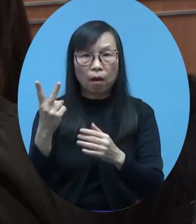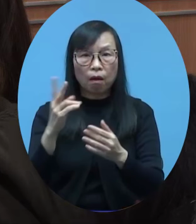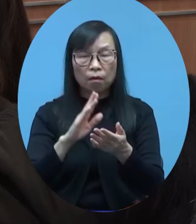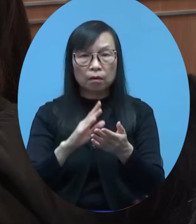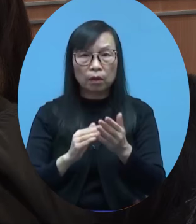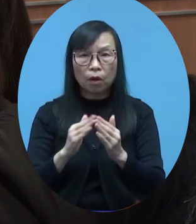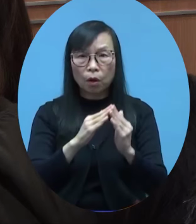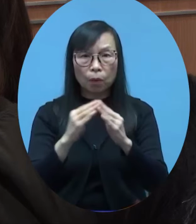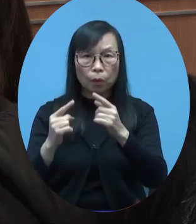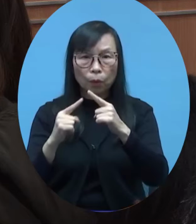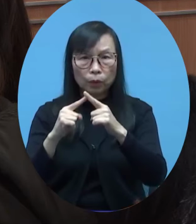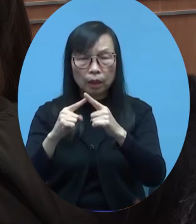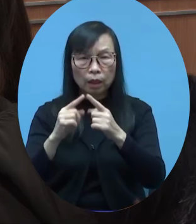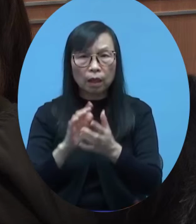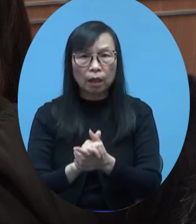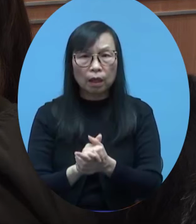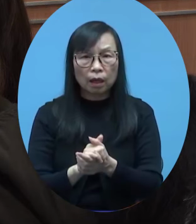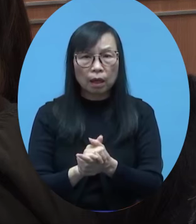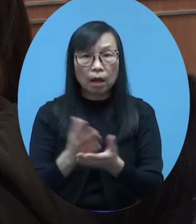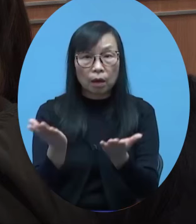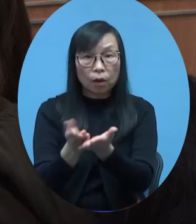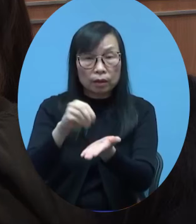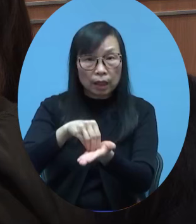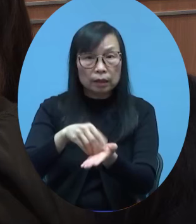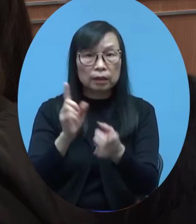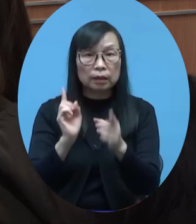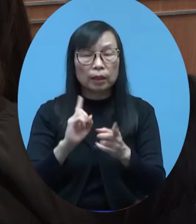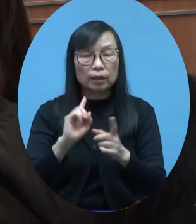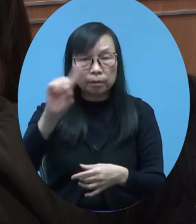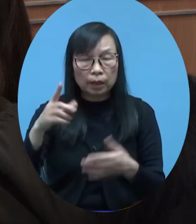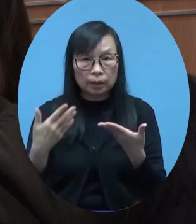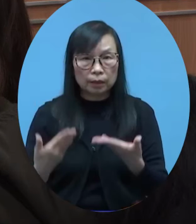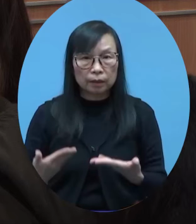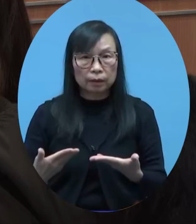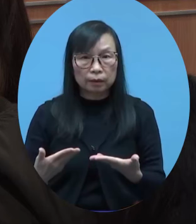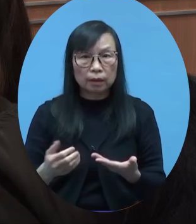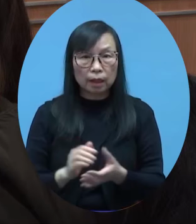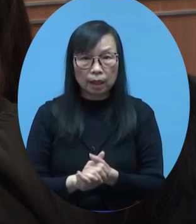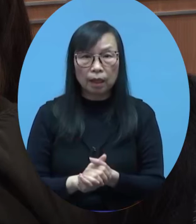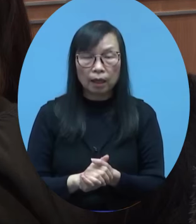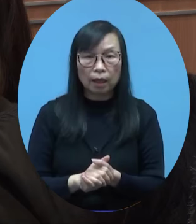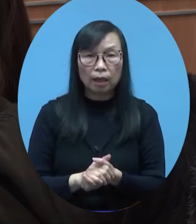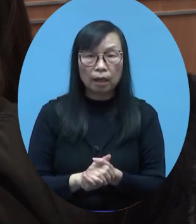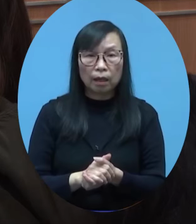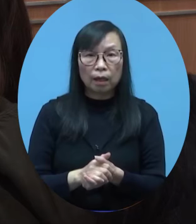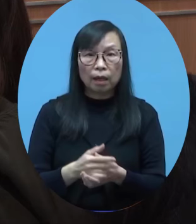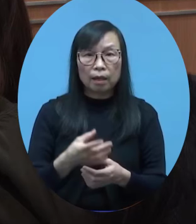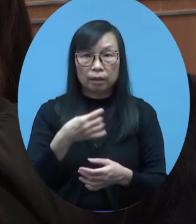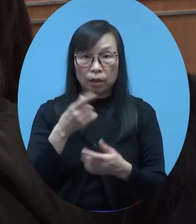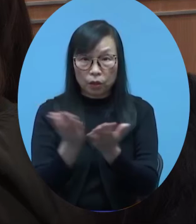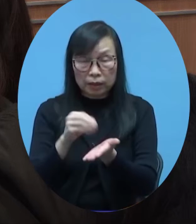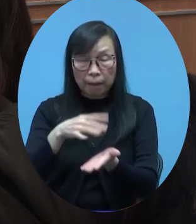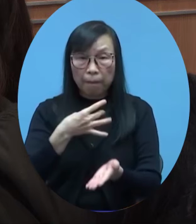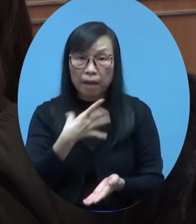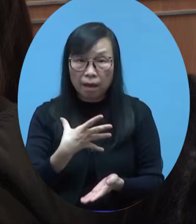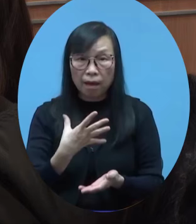即係嗰兩個住户係即係佢係確診咗定係點樣啦？即係而家係咪都豐澤樓嗰邊係咪都係都仲未有確診者啦？